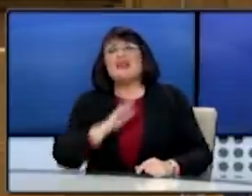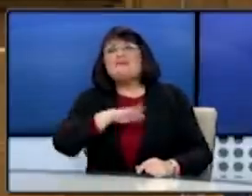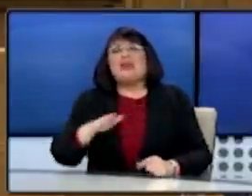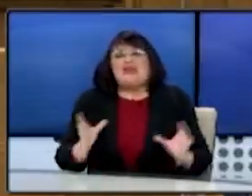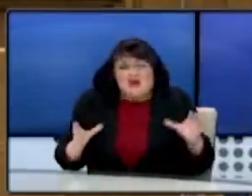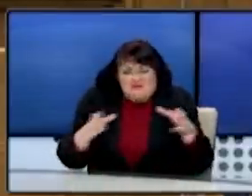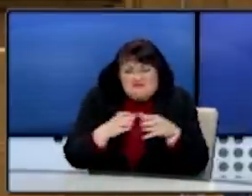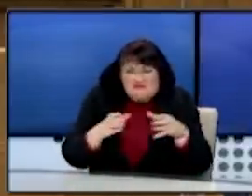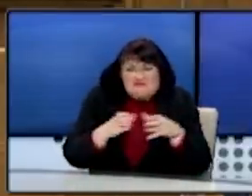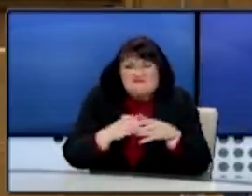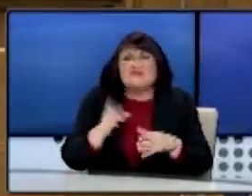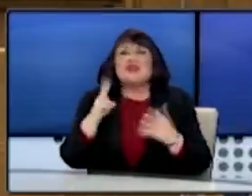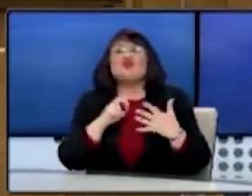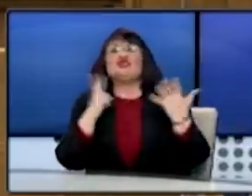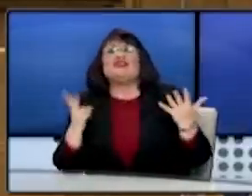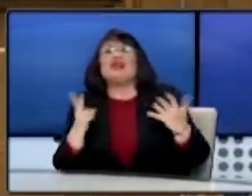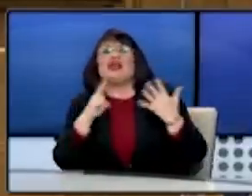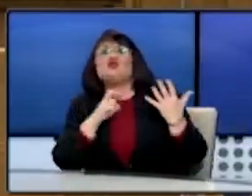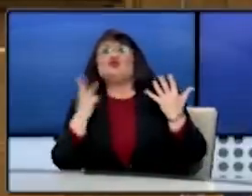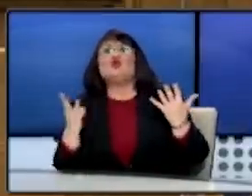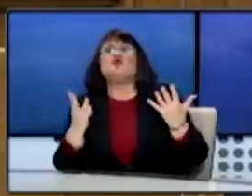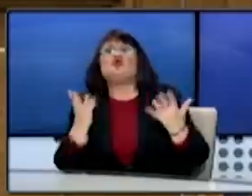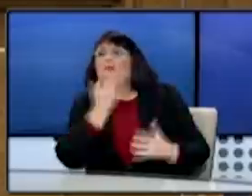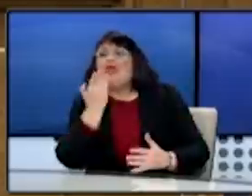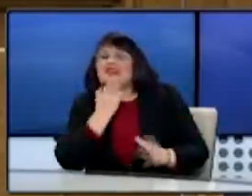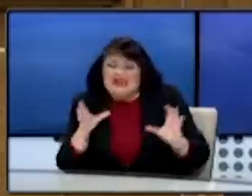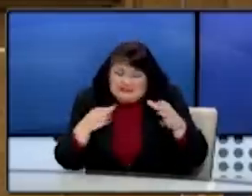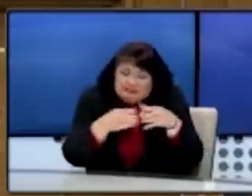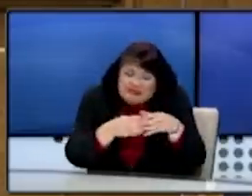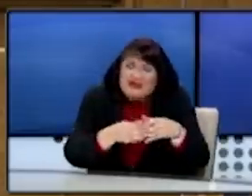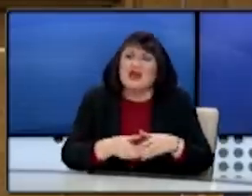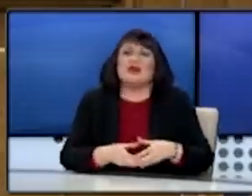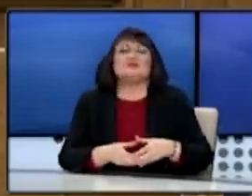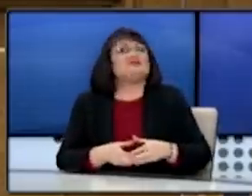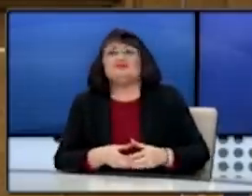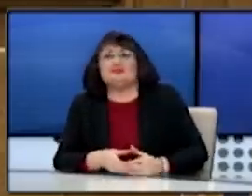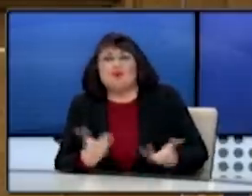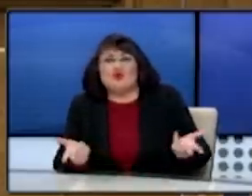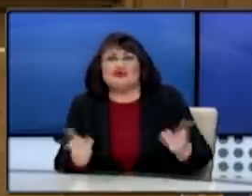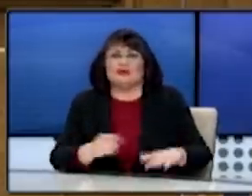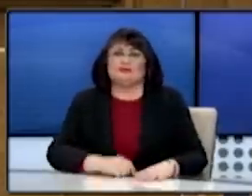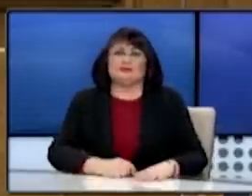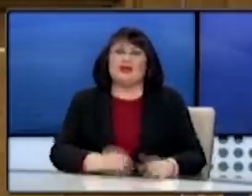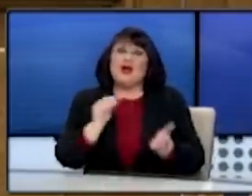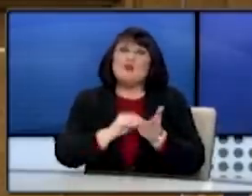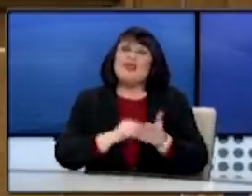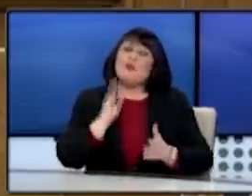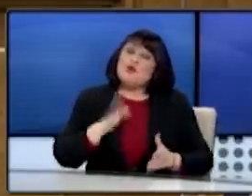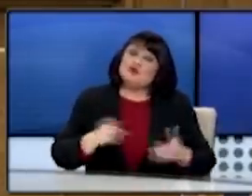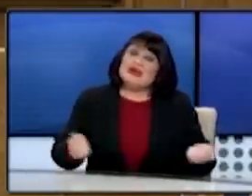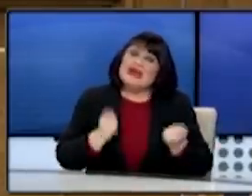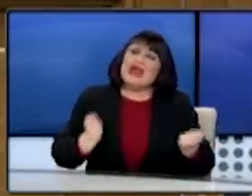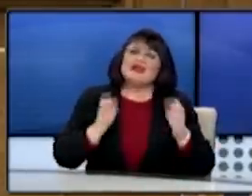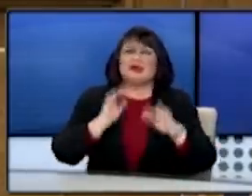παιδιά μας σε αίθουσες 27 και 28 μαθητών? Πόσα και πόσα θα μπορούσαν να